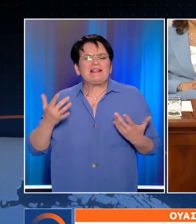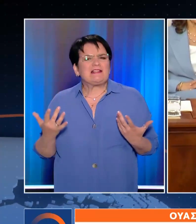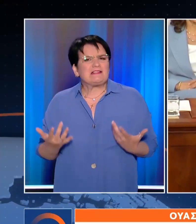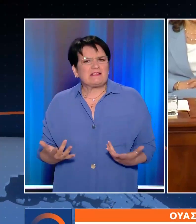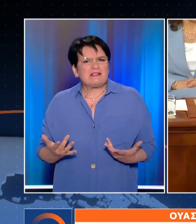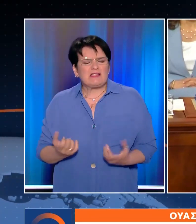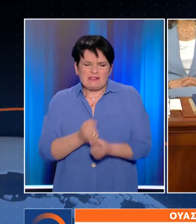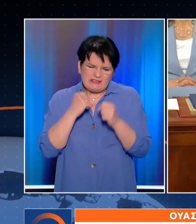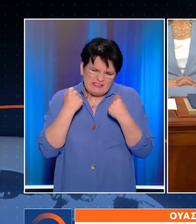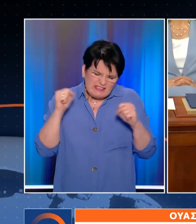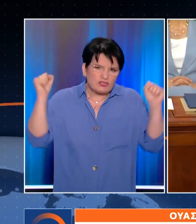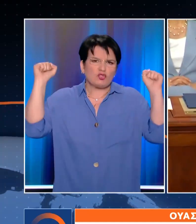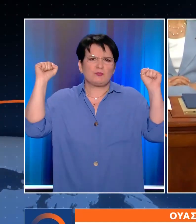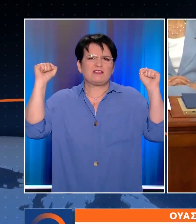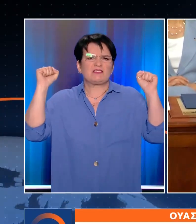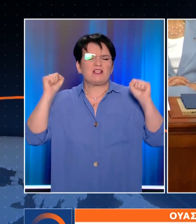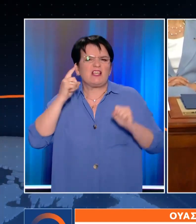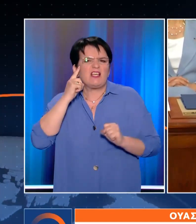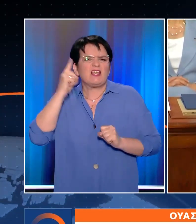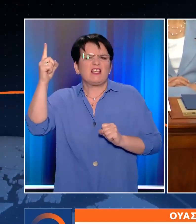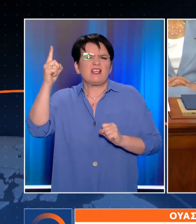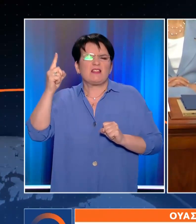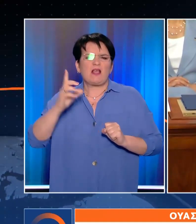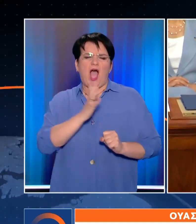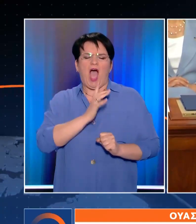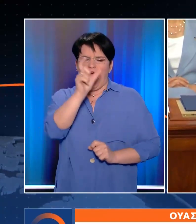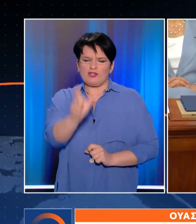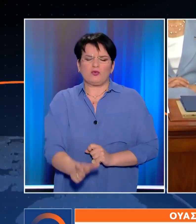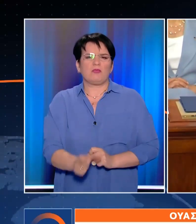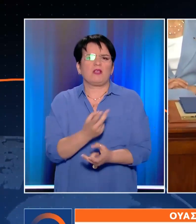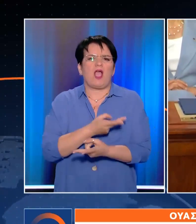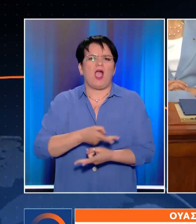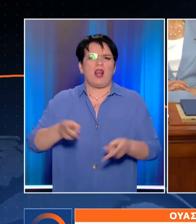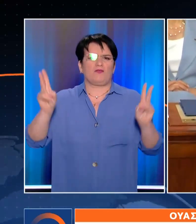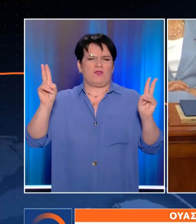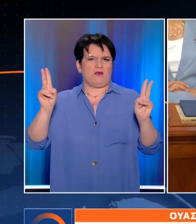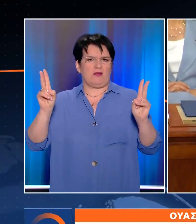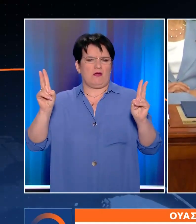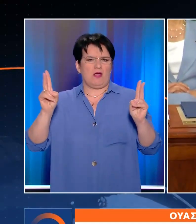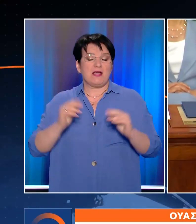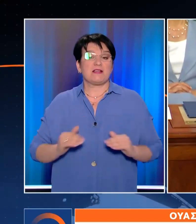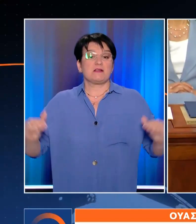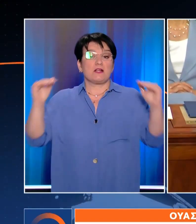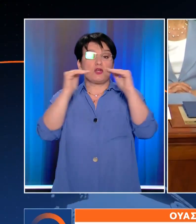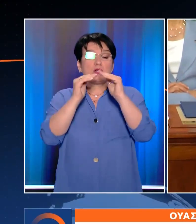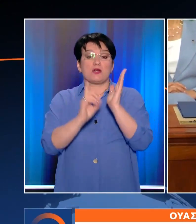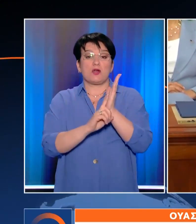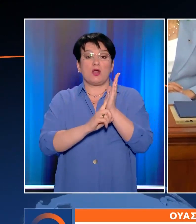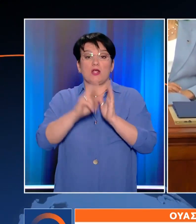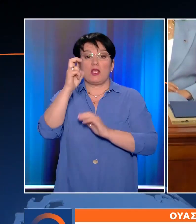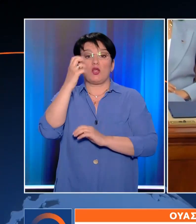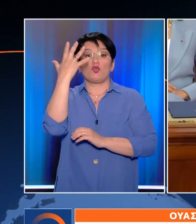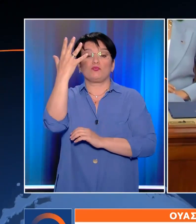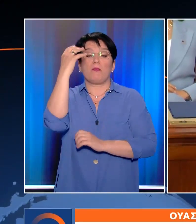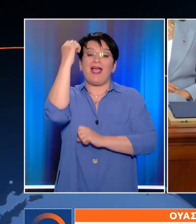πόσο ριζοσπαστική ήταν αυτή η ιδέα της ατομικής ελευθερίας και της ισονομίας ήταν πριν από 25